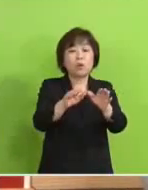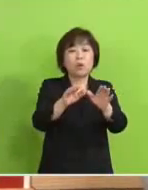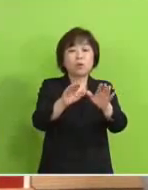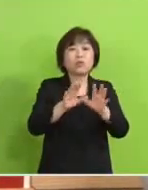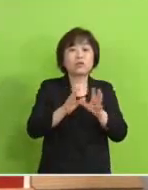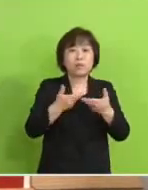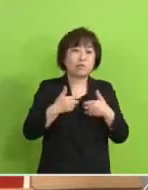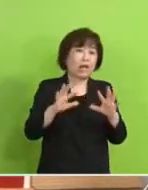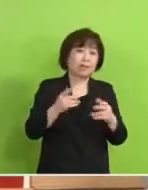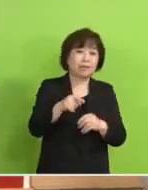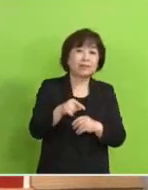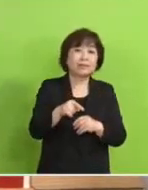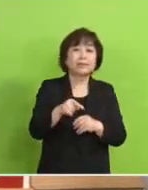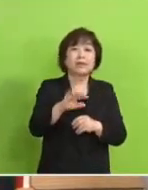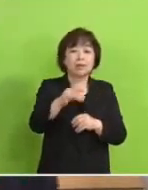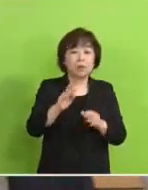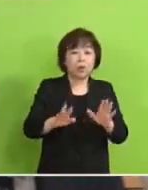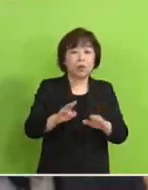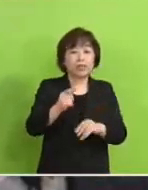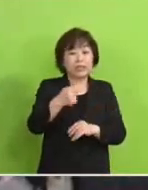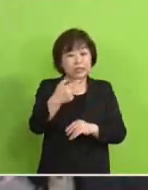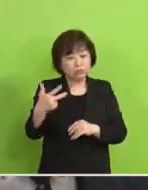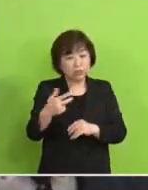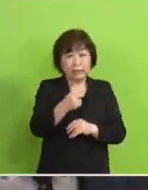この1、2週間で、